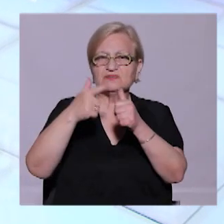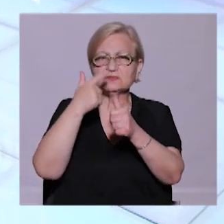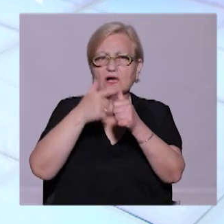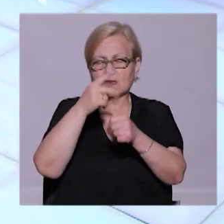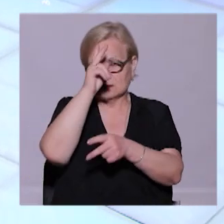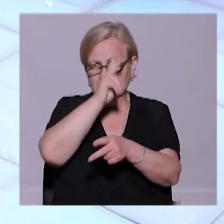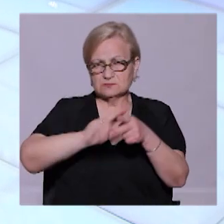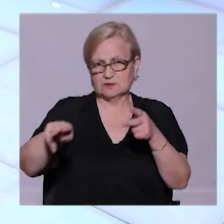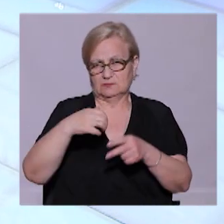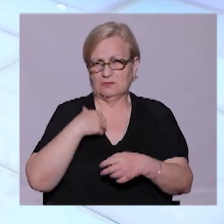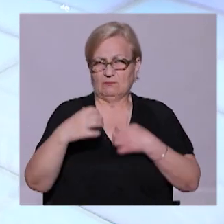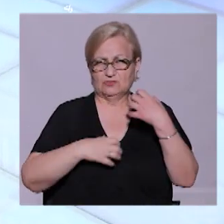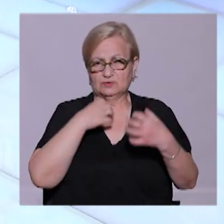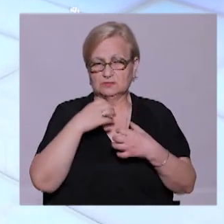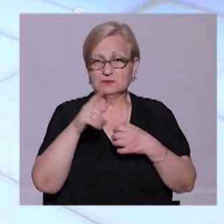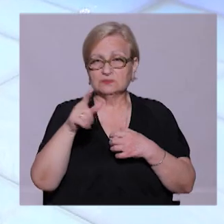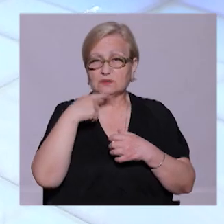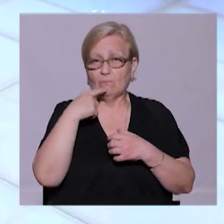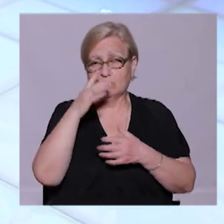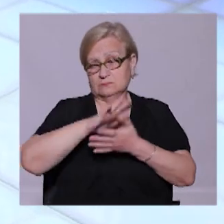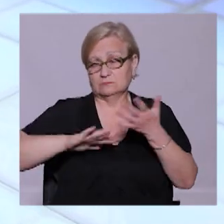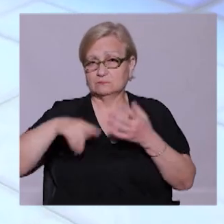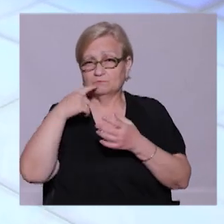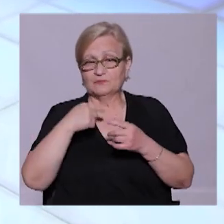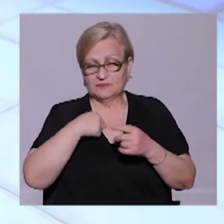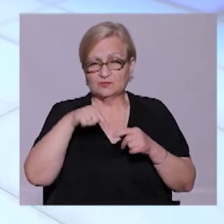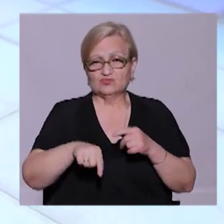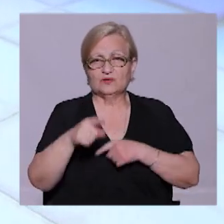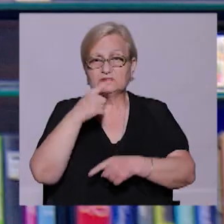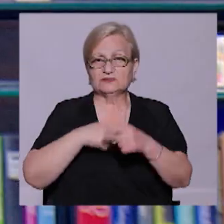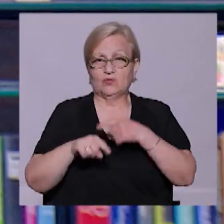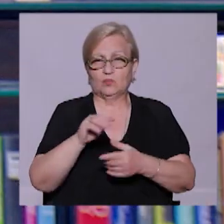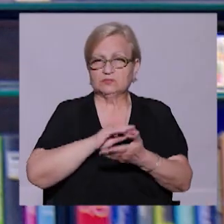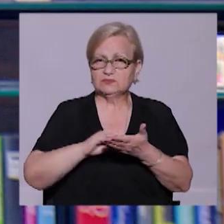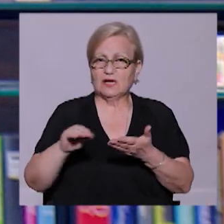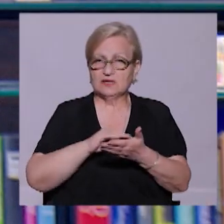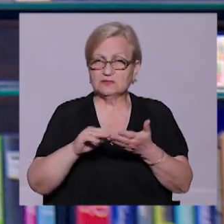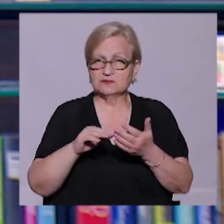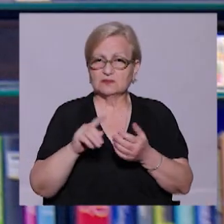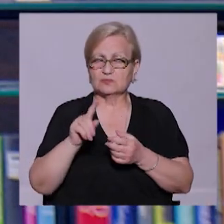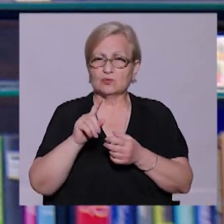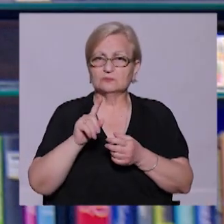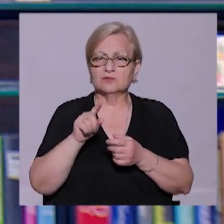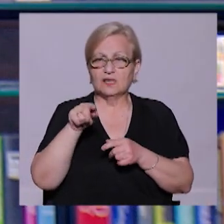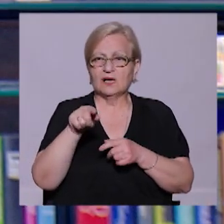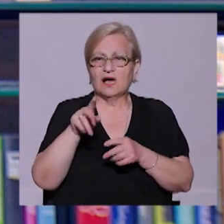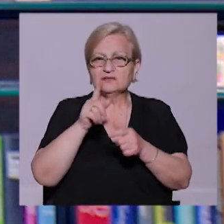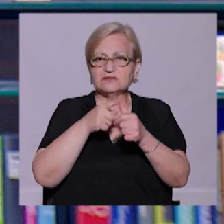გააგრძელებს რომანისტი მსჯელობას და იტყვის, რომ აი ჩვენ საუკუნეში გადაწყვიტა სწორედ ხელი